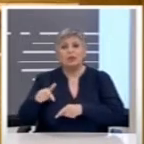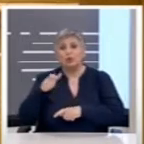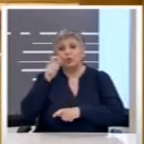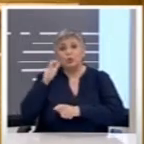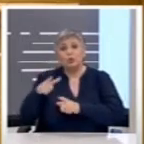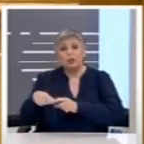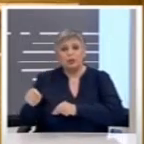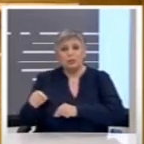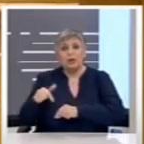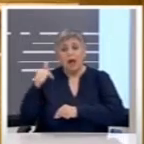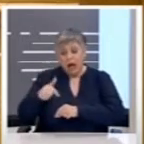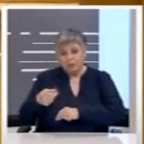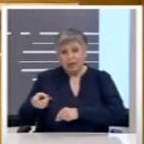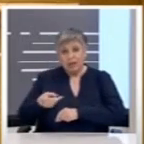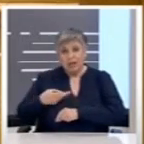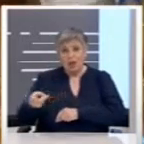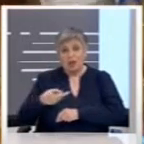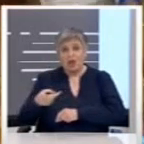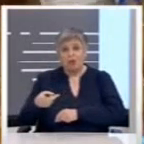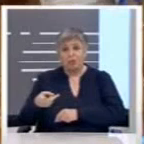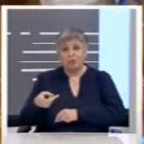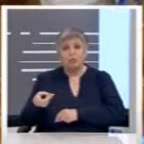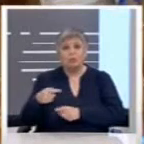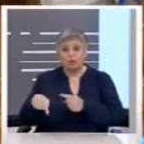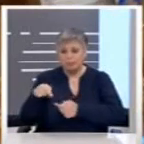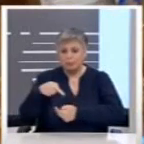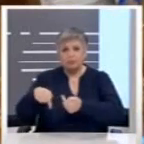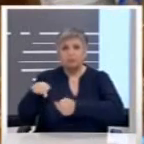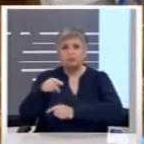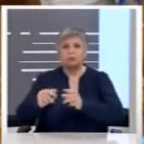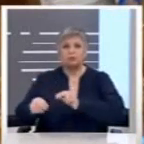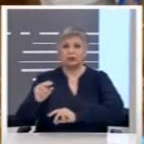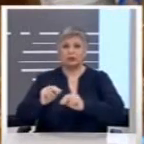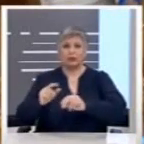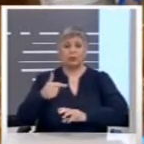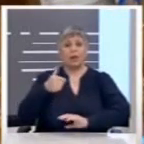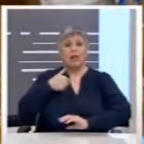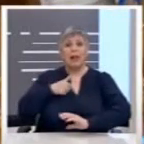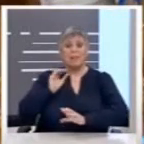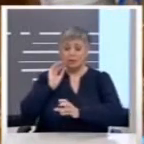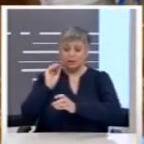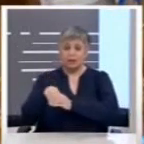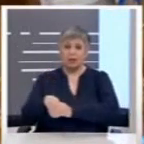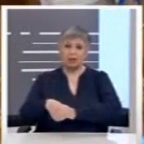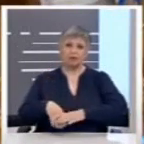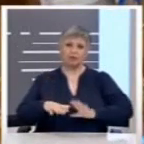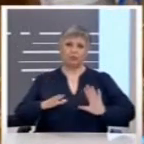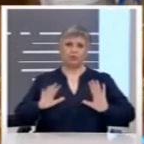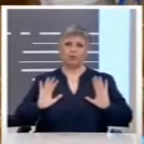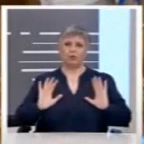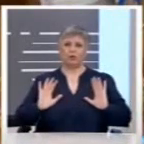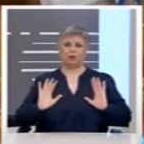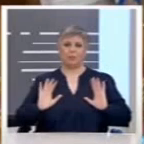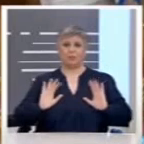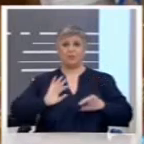Κυπριακής Δημοκρατίας. Δεν ανακατευτήκαμε λοιπόν στην εσωτερική πτυχή. Και αν στην ελληνική κυβέρνηση γίνεται